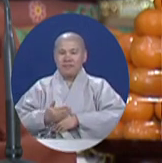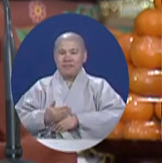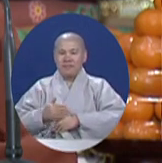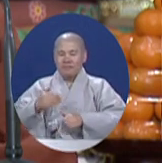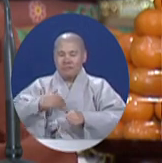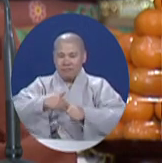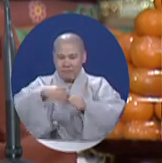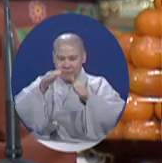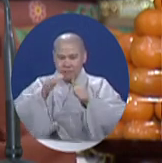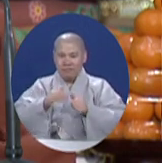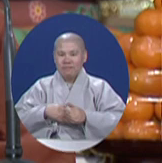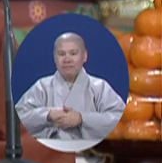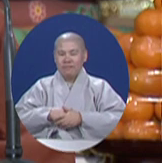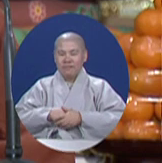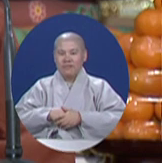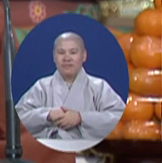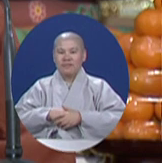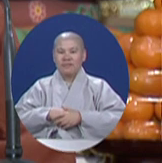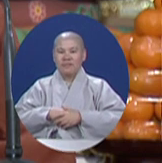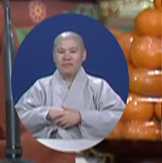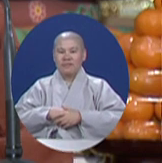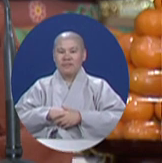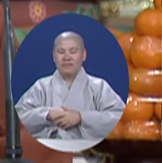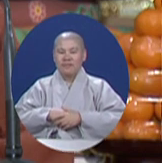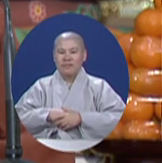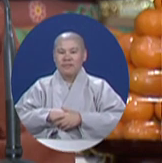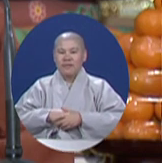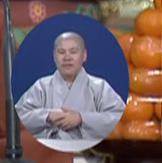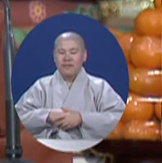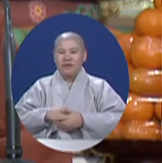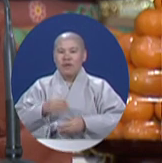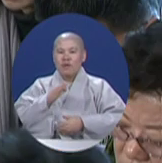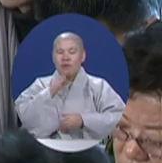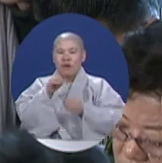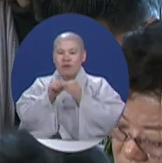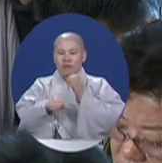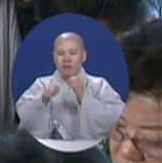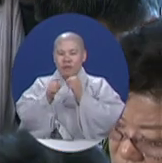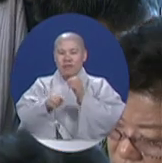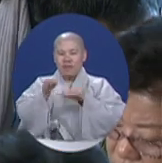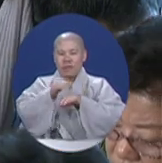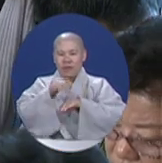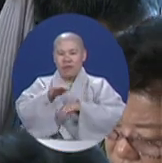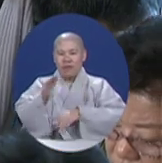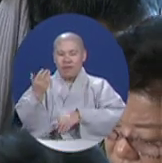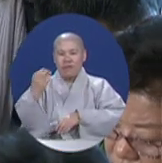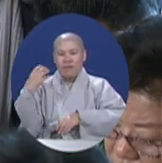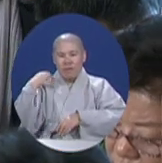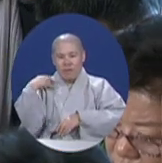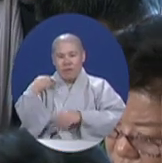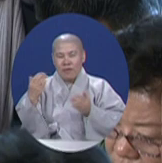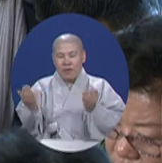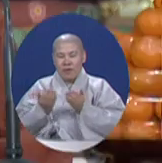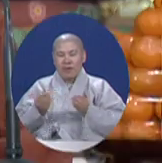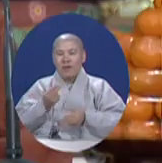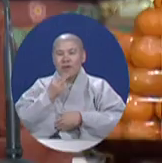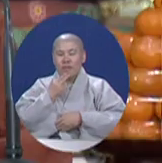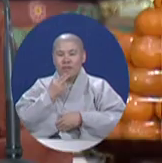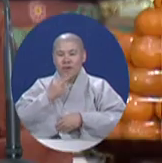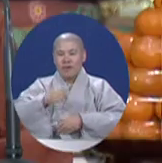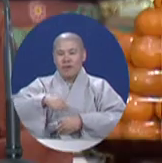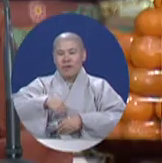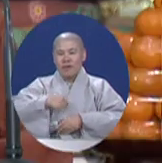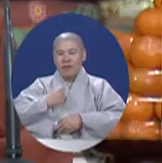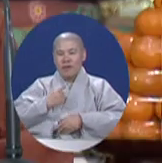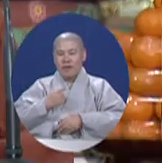그렇잖아요. 내보내는 거예요. 그게 수행입니다. 그게. 그 소임 수행 없이 그 자기